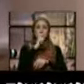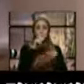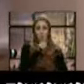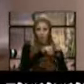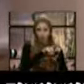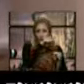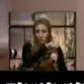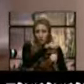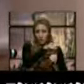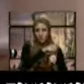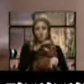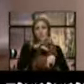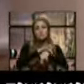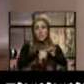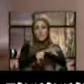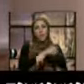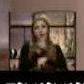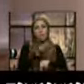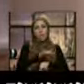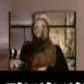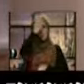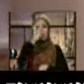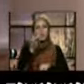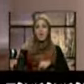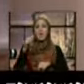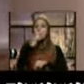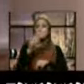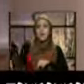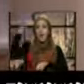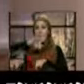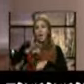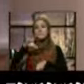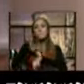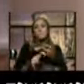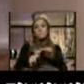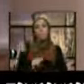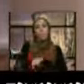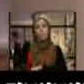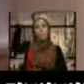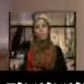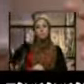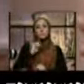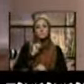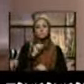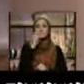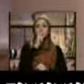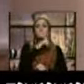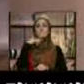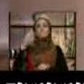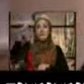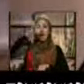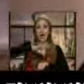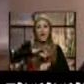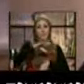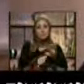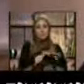سنين وجالها شبكه بكذا، بنت عمها لسه الاسبوعين اللي فاتوا وجالها بكذا، اما بنت خالها بقى وجالها بقطع. الولد قاعد